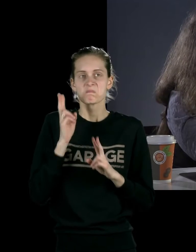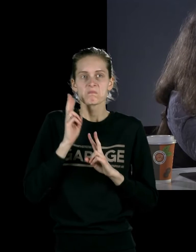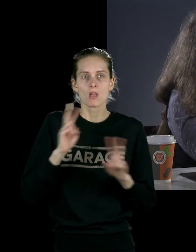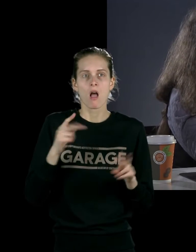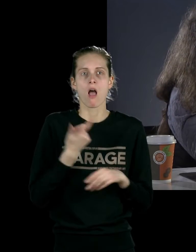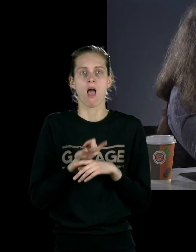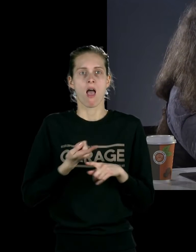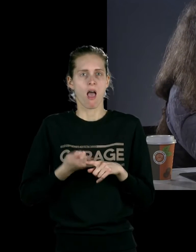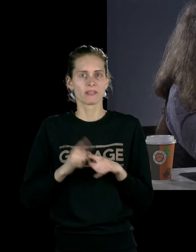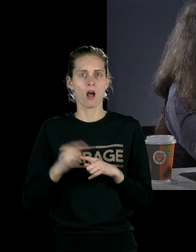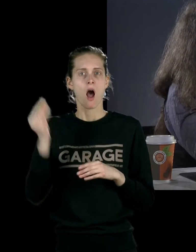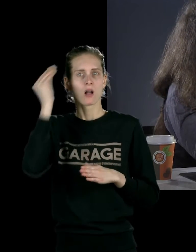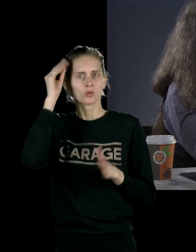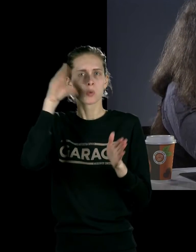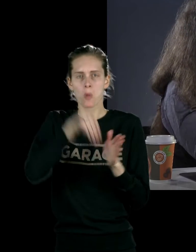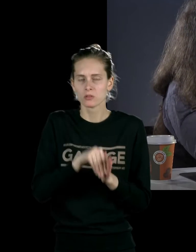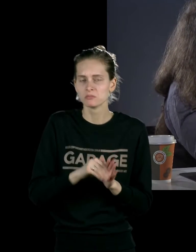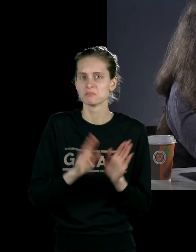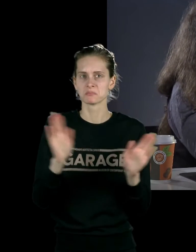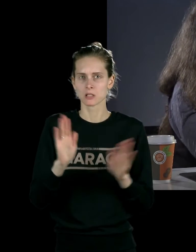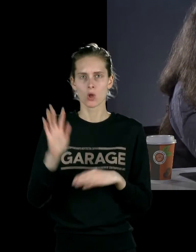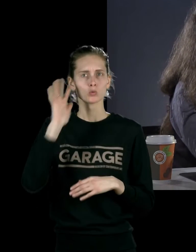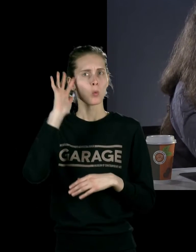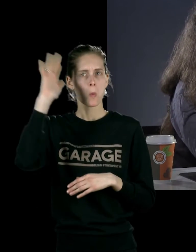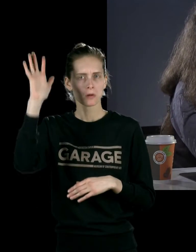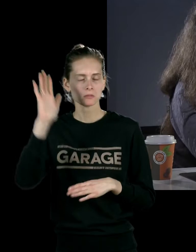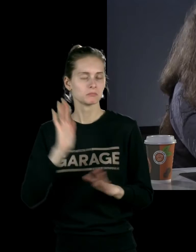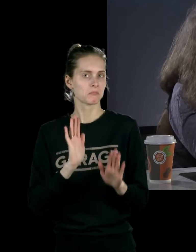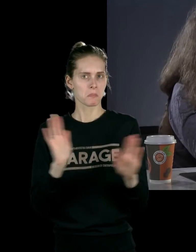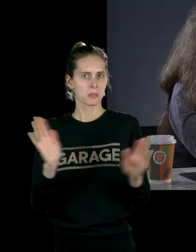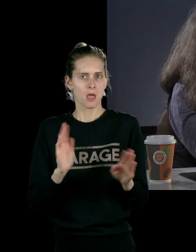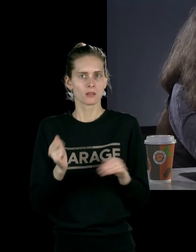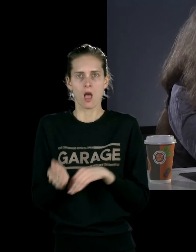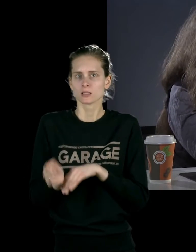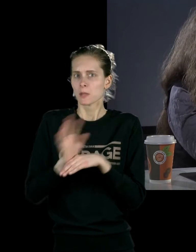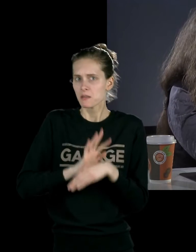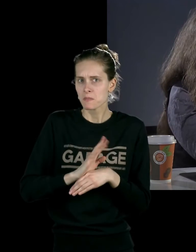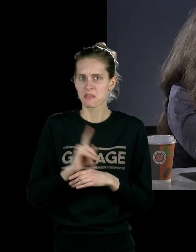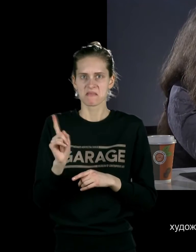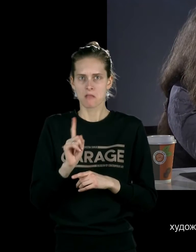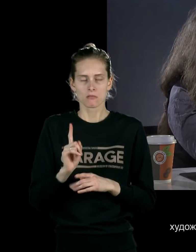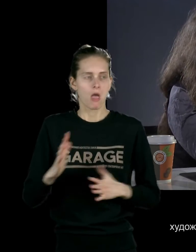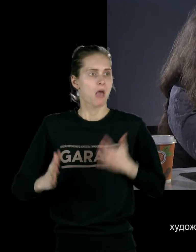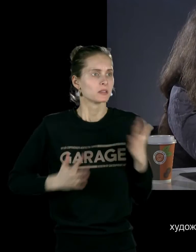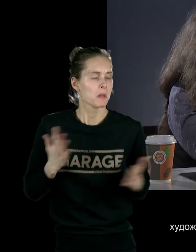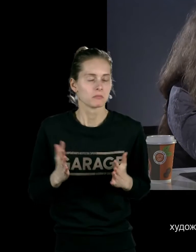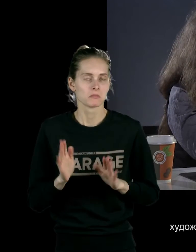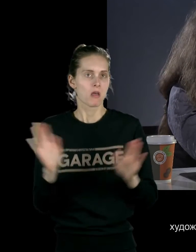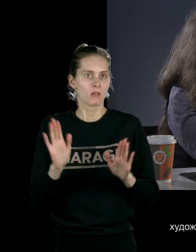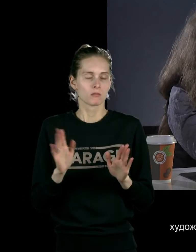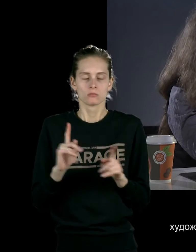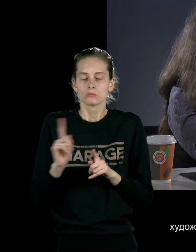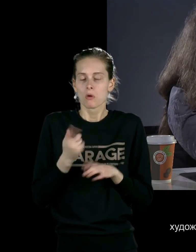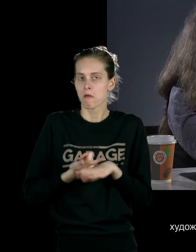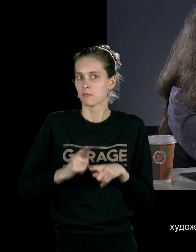сюрреализм, это не концептуальное искусство, это как бы непонятно что, это абсолютно особняком стоящая фигура. Бэкон был